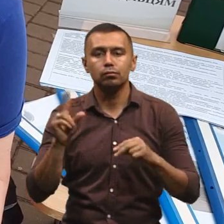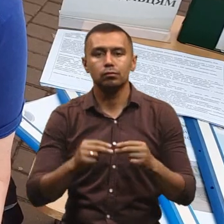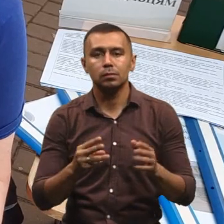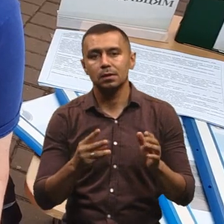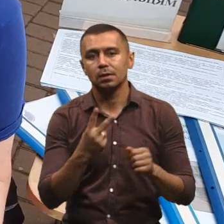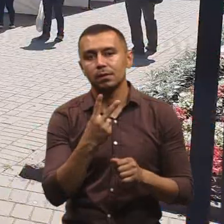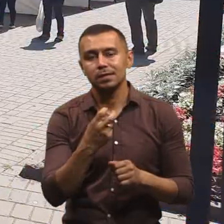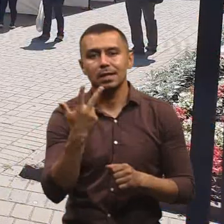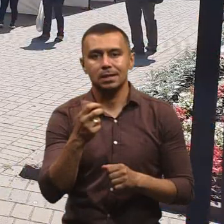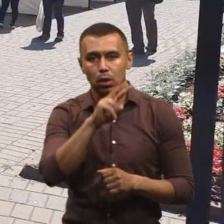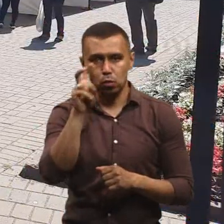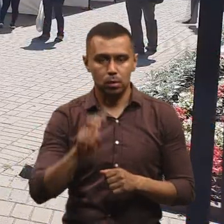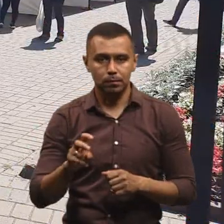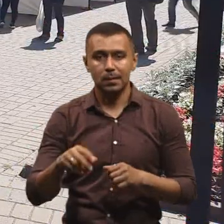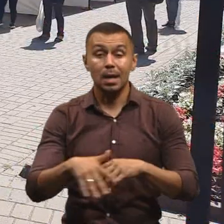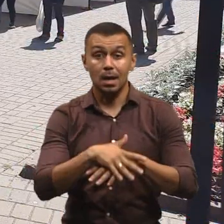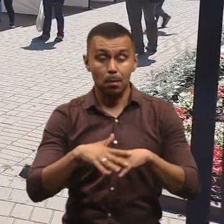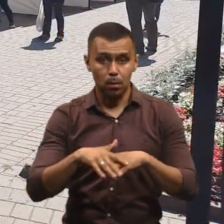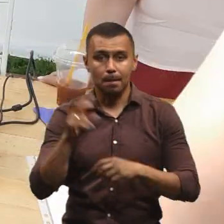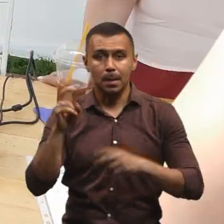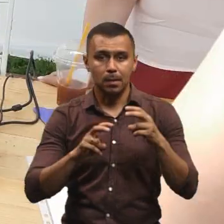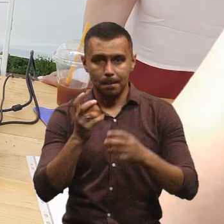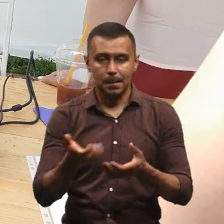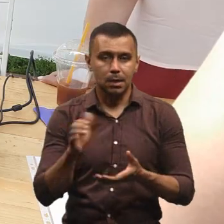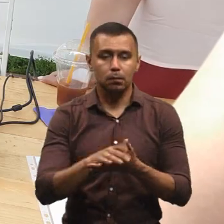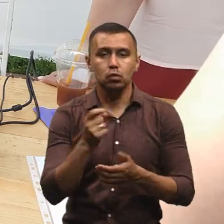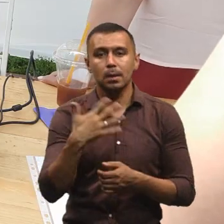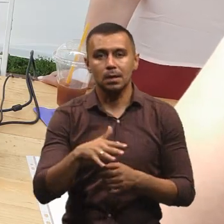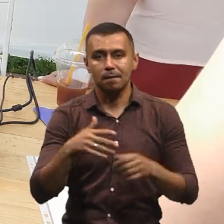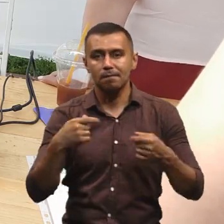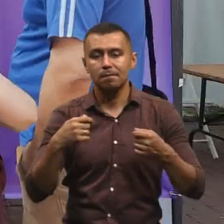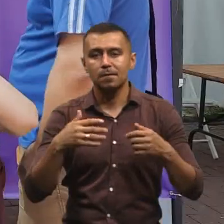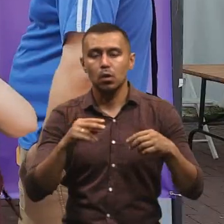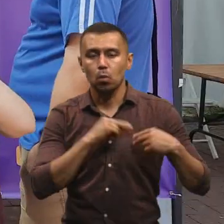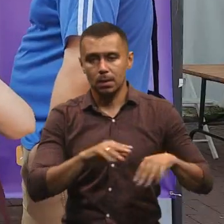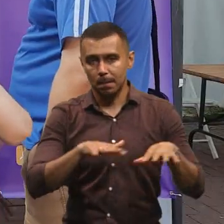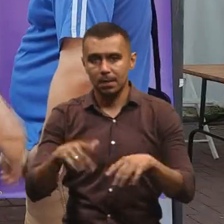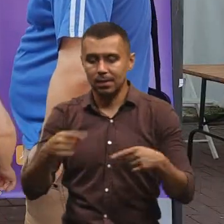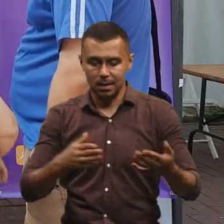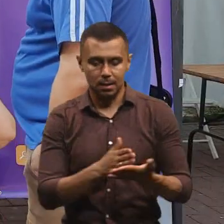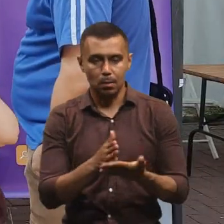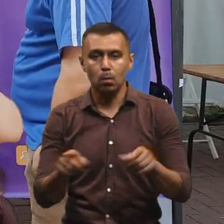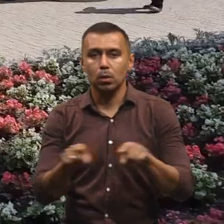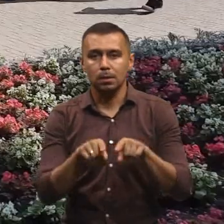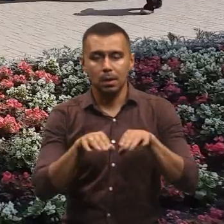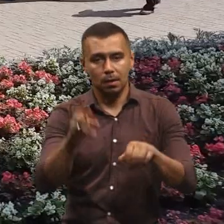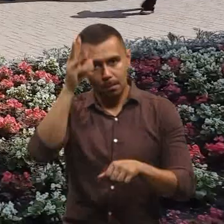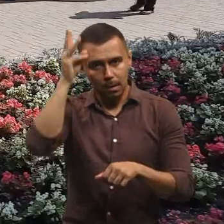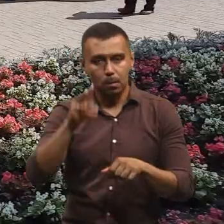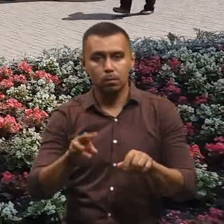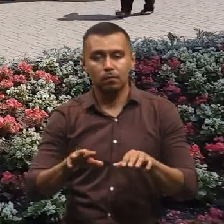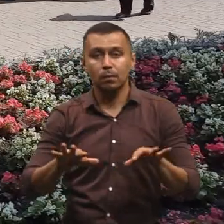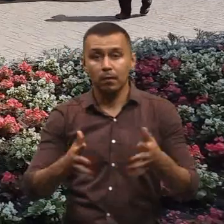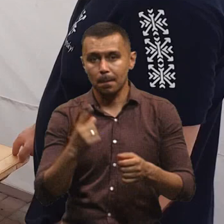200-300 доларів на ярмарку підприємства представили 150 вакансій у різних напрямках подібний Захід у Хмельницькому проходить